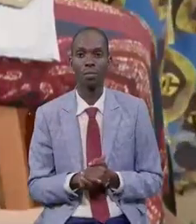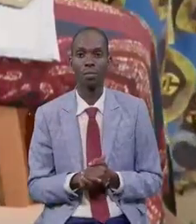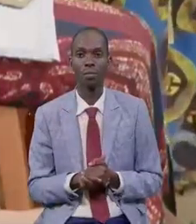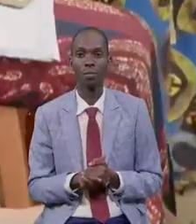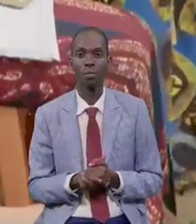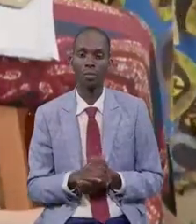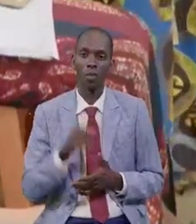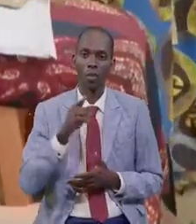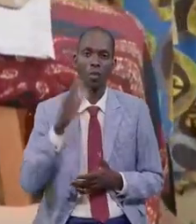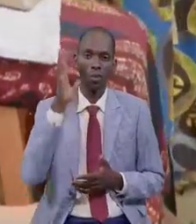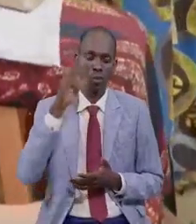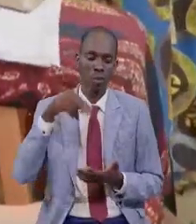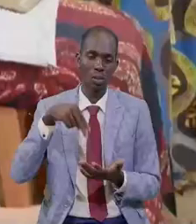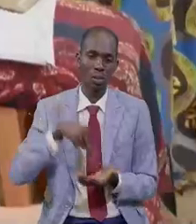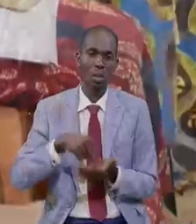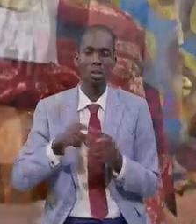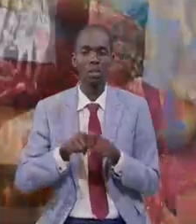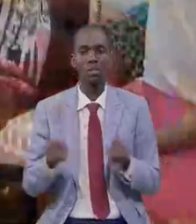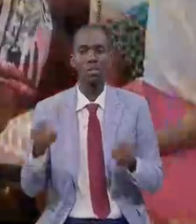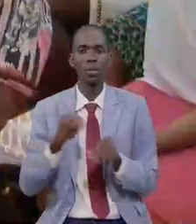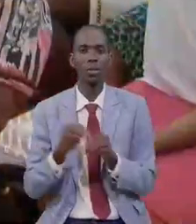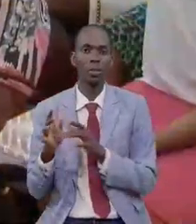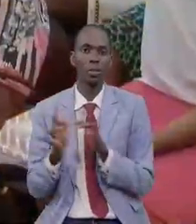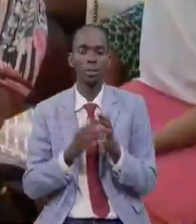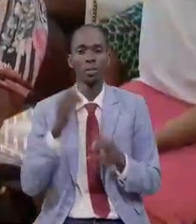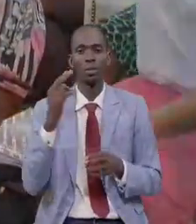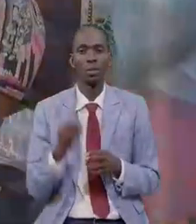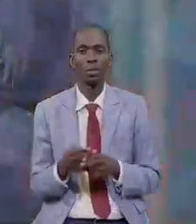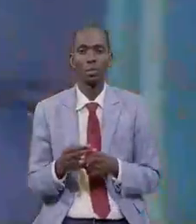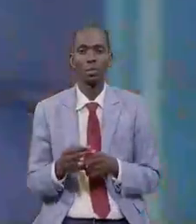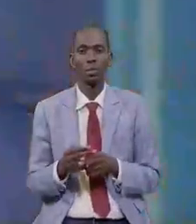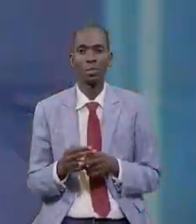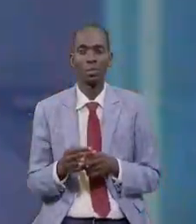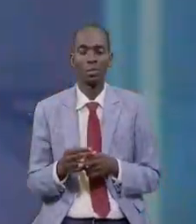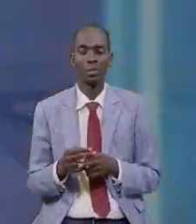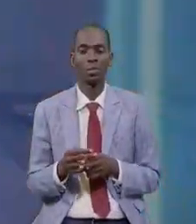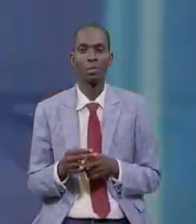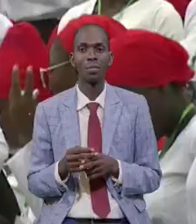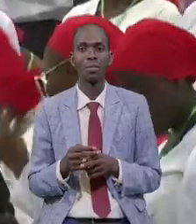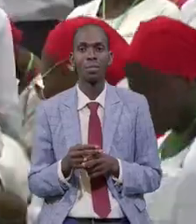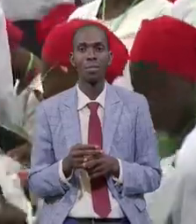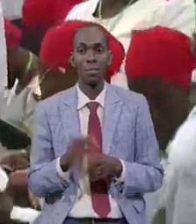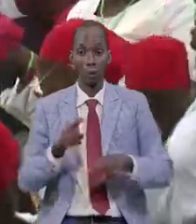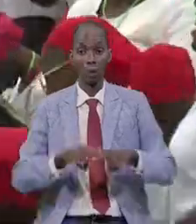es-tu tu vas te démarquer et tu es assis quand même